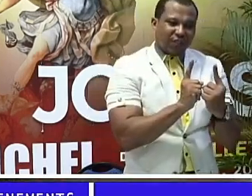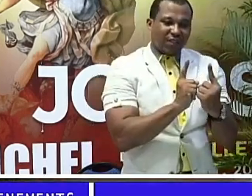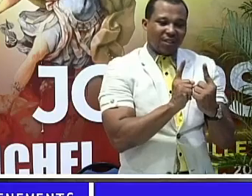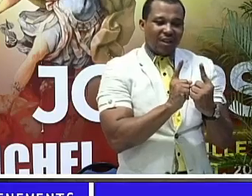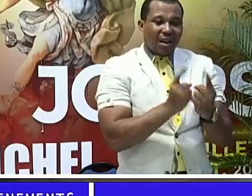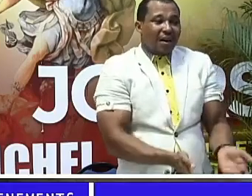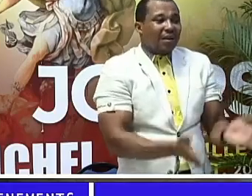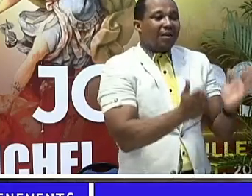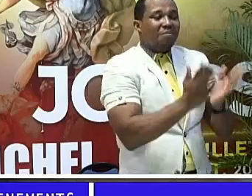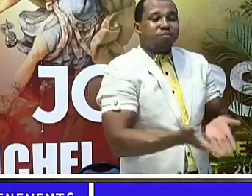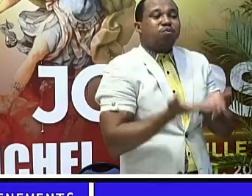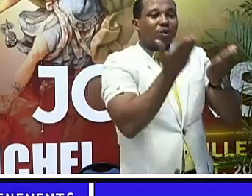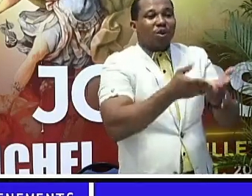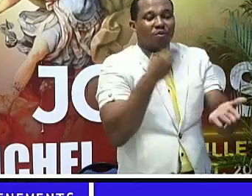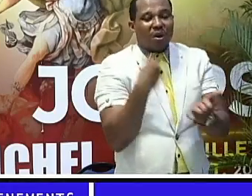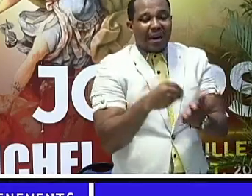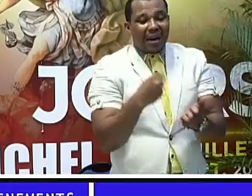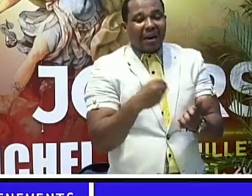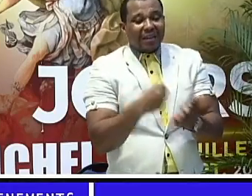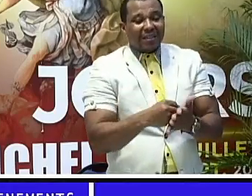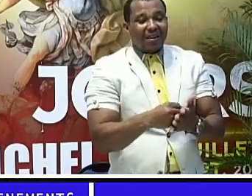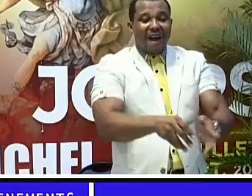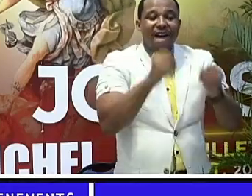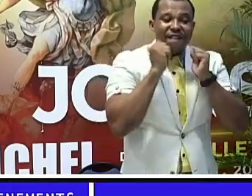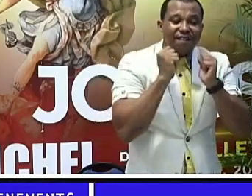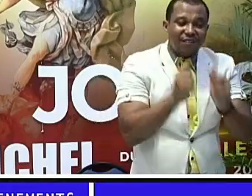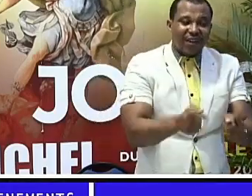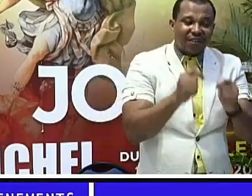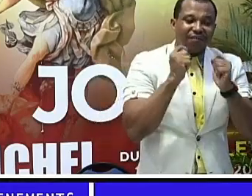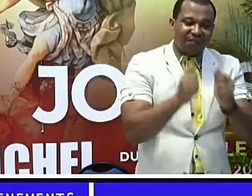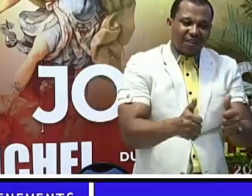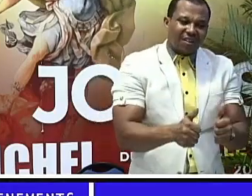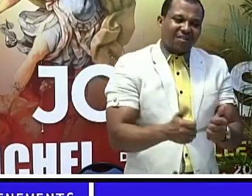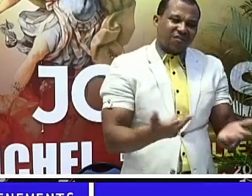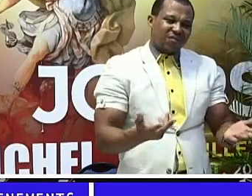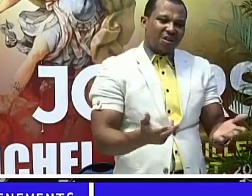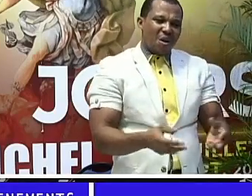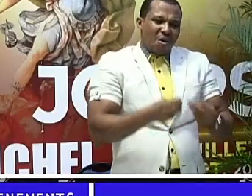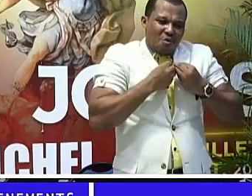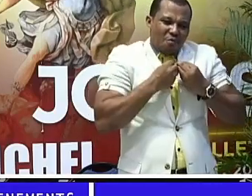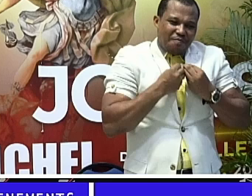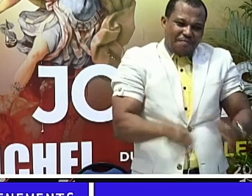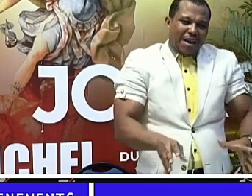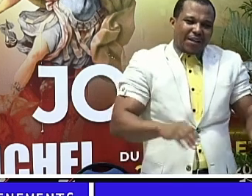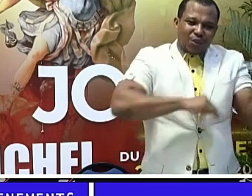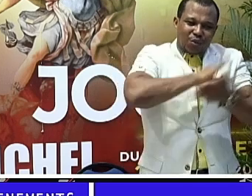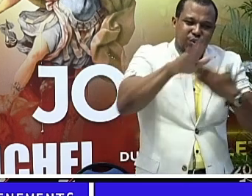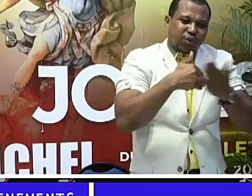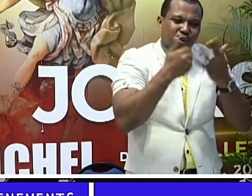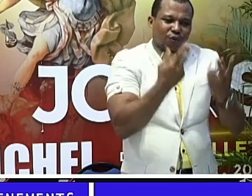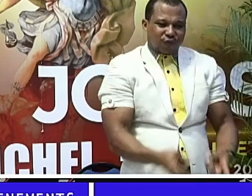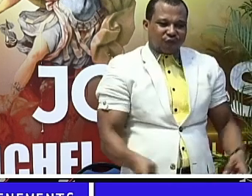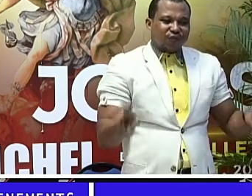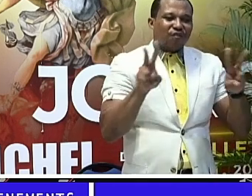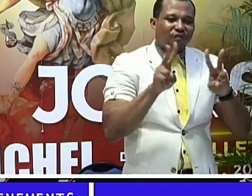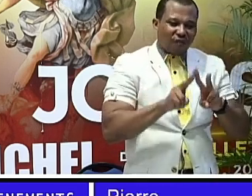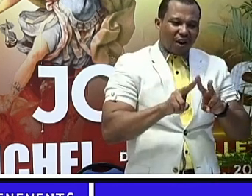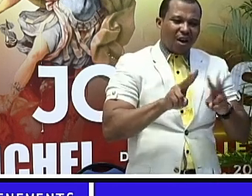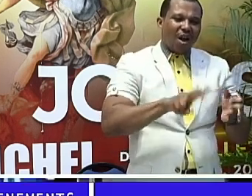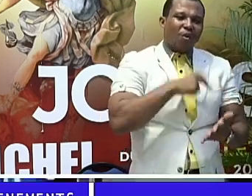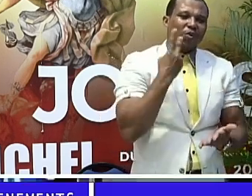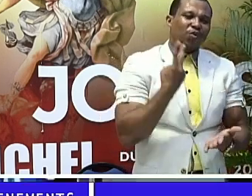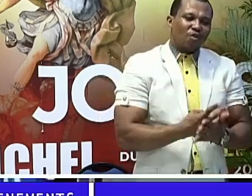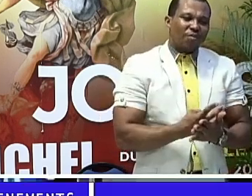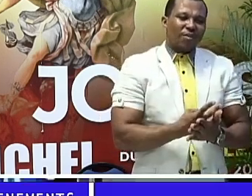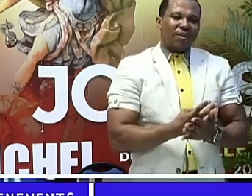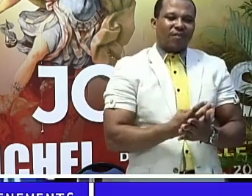bagay pour l'argent. Même côté a, ou quitter l'argent prend tête ou perdre toute valeur morale yo et ou tomber dans